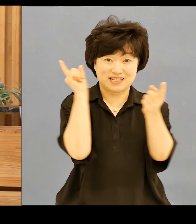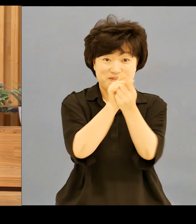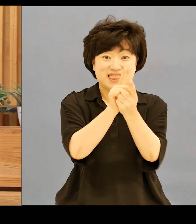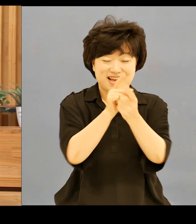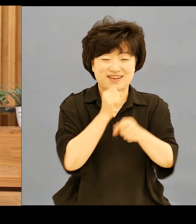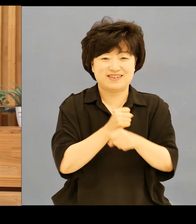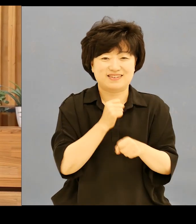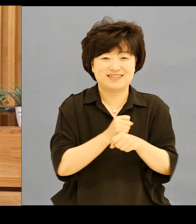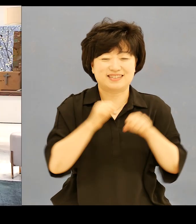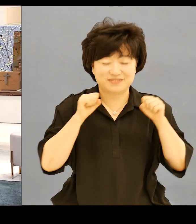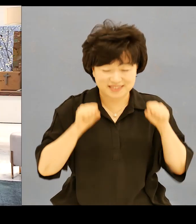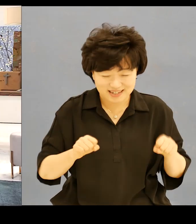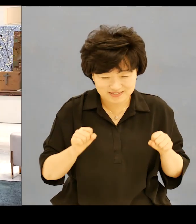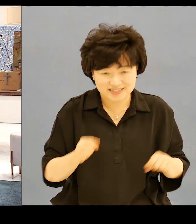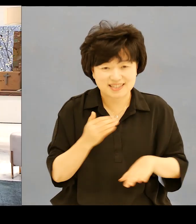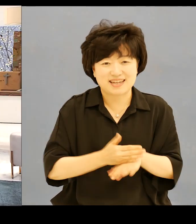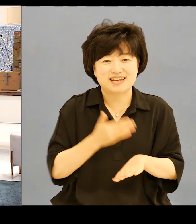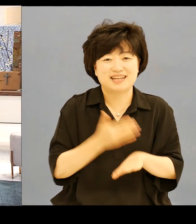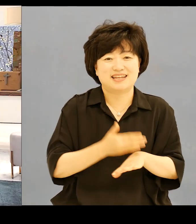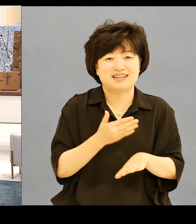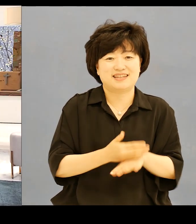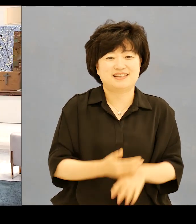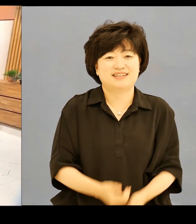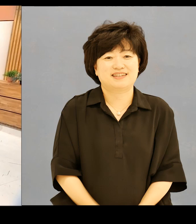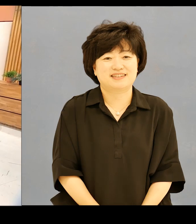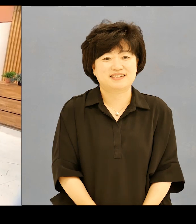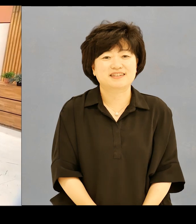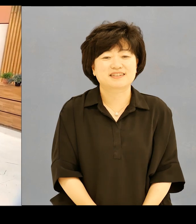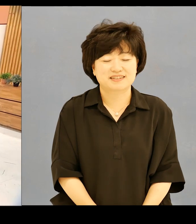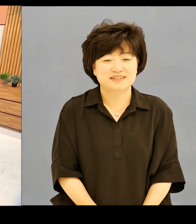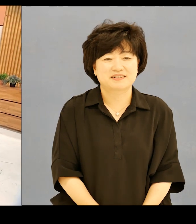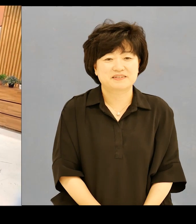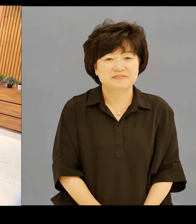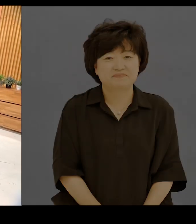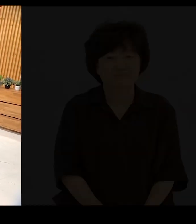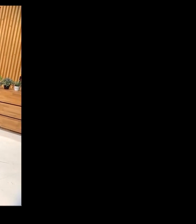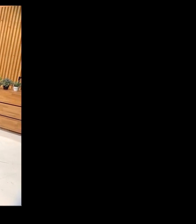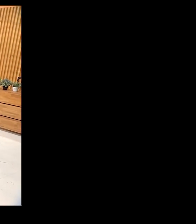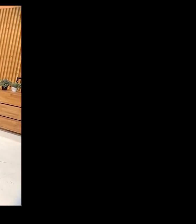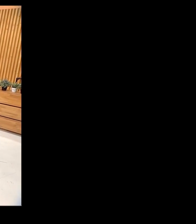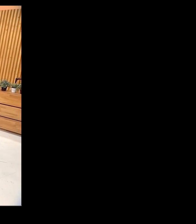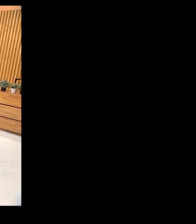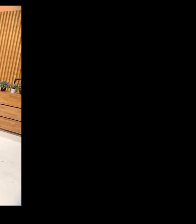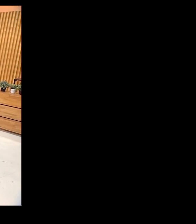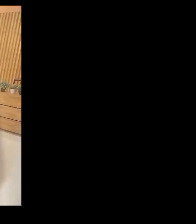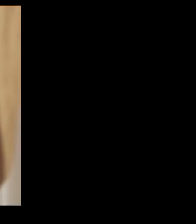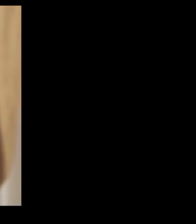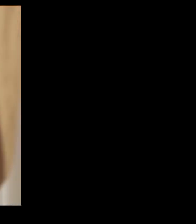잘해주셔서 고맙습니다. 네, 감사합니다. 네, 고맙습니다.